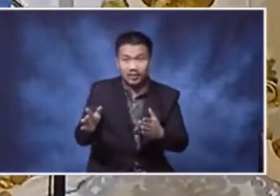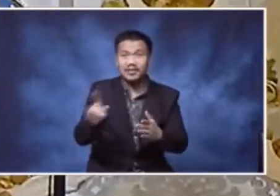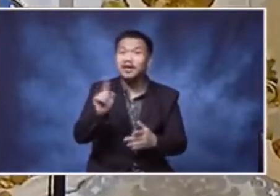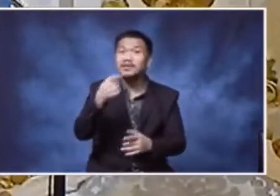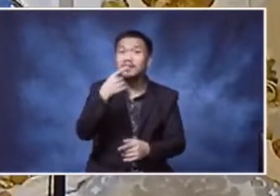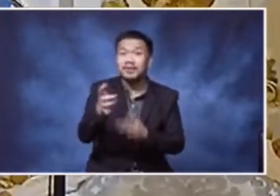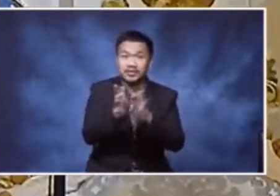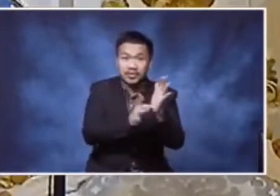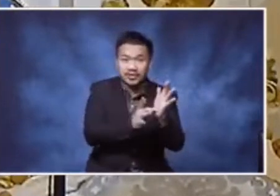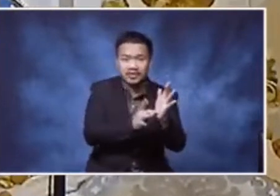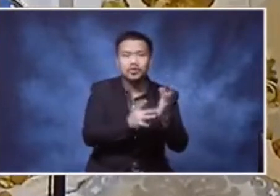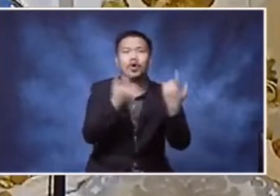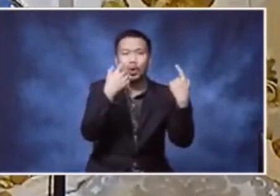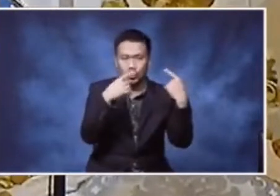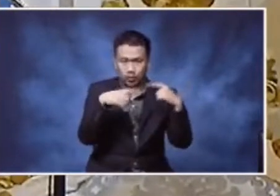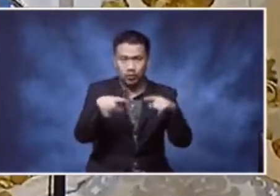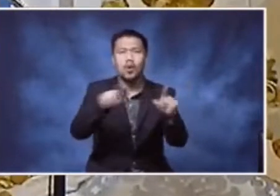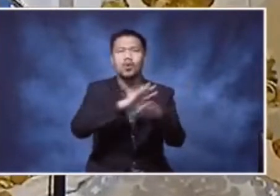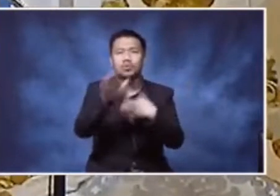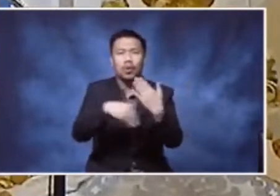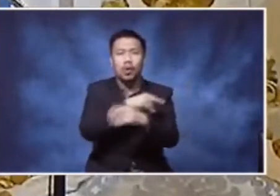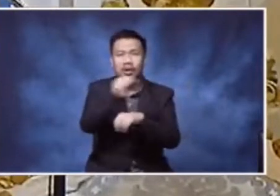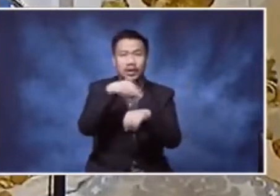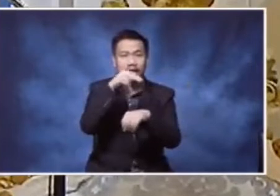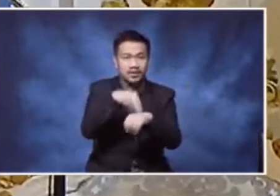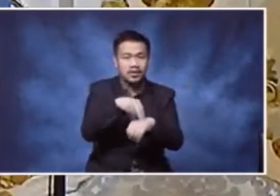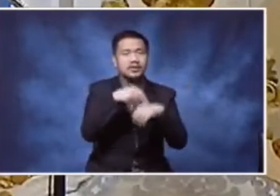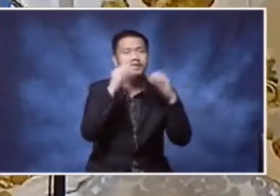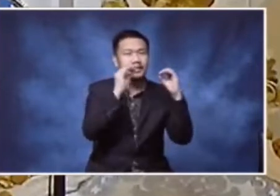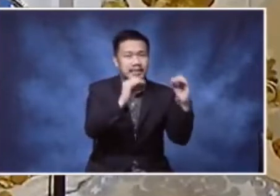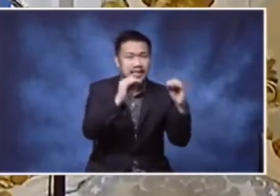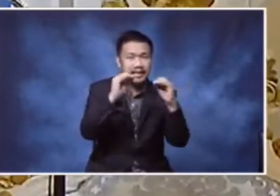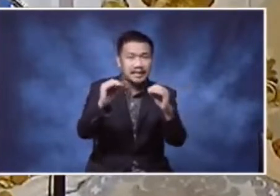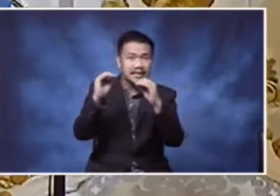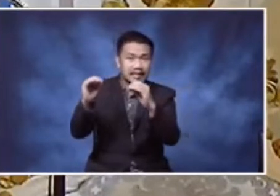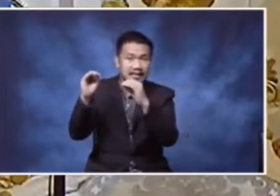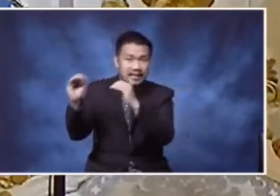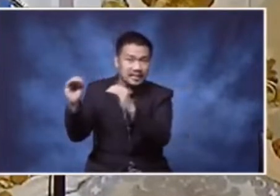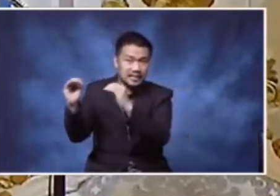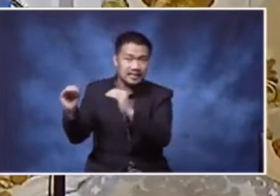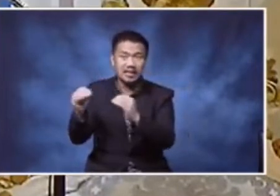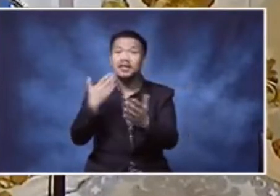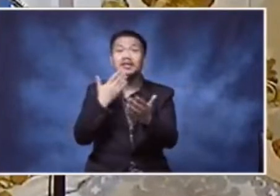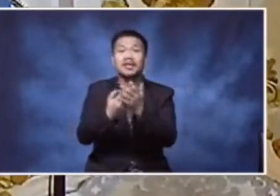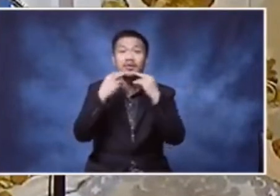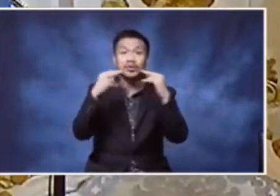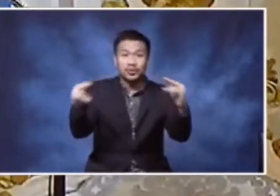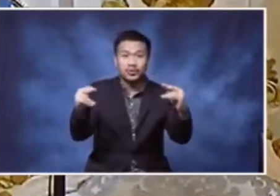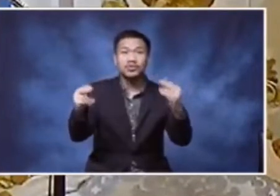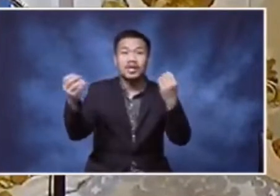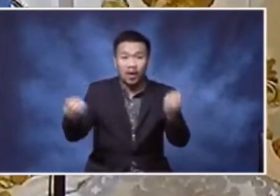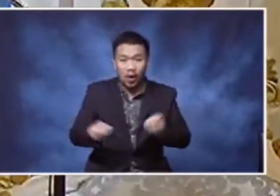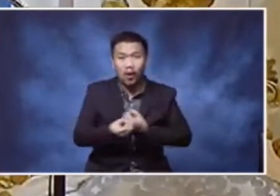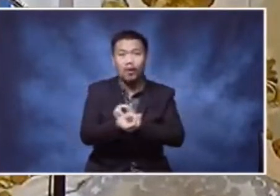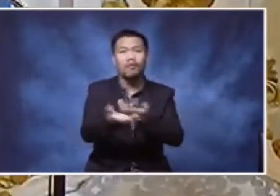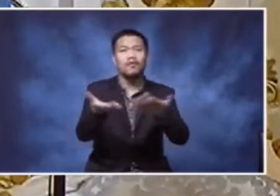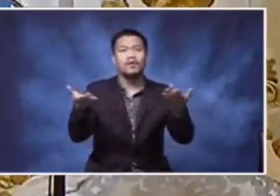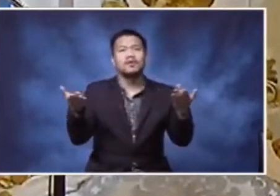bansa. Ituro ninyo ang mabuting balita. Ialok sa kanila ang